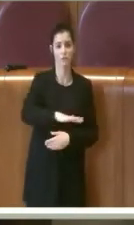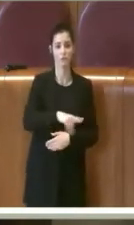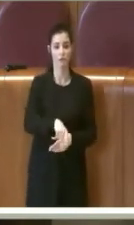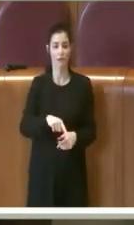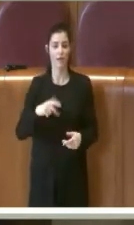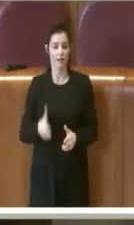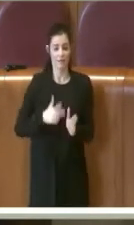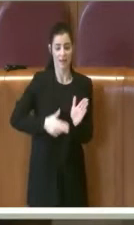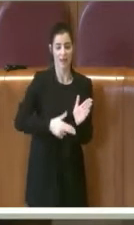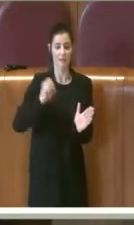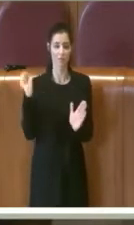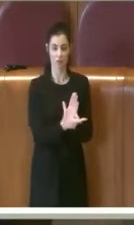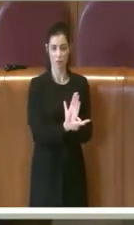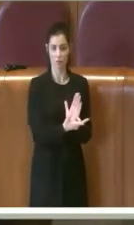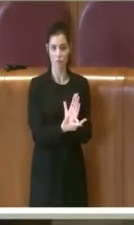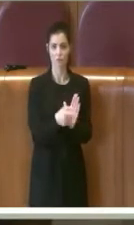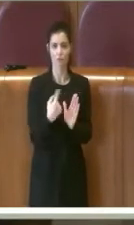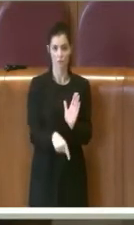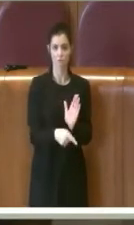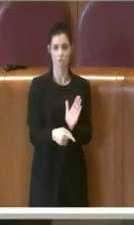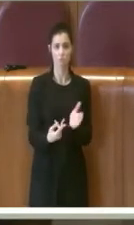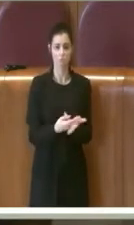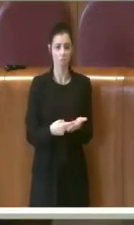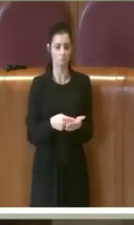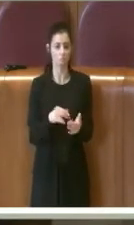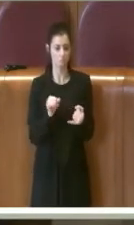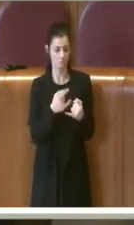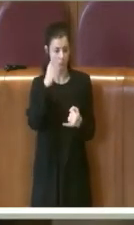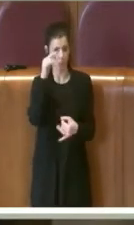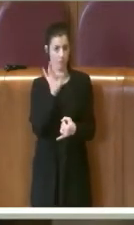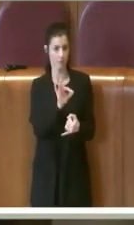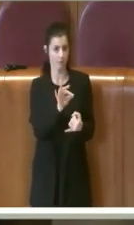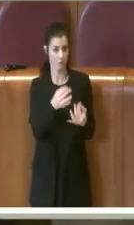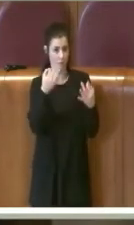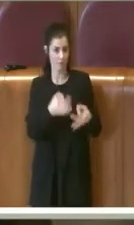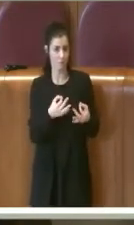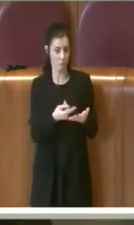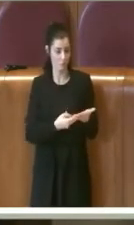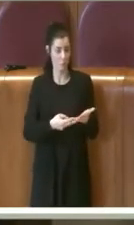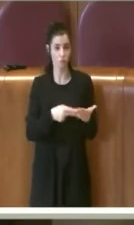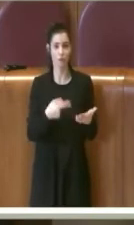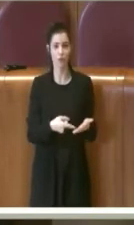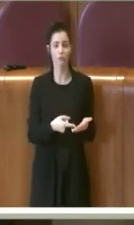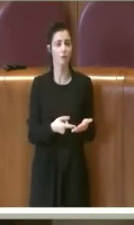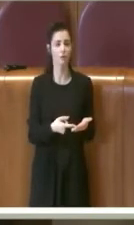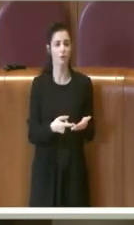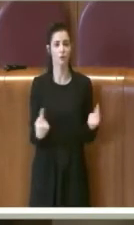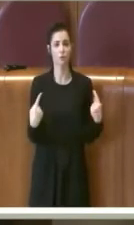velocità. Anche qui io avevo definito un piano molto specifico e serrato di progettazione per queste opere, invece le